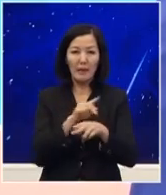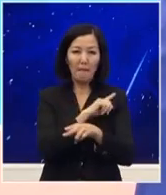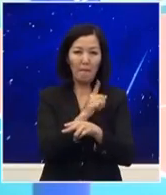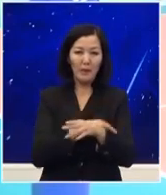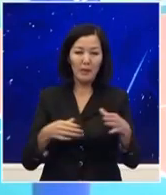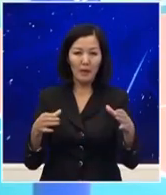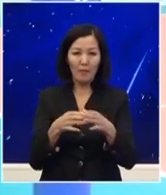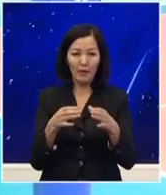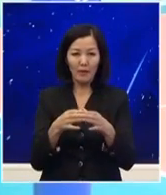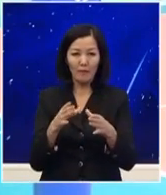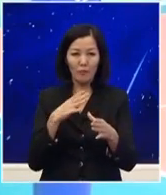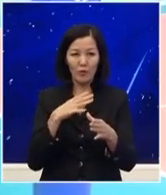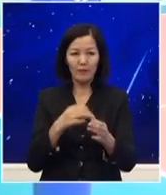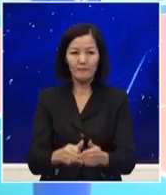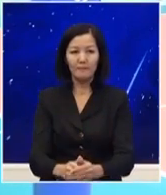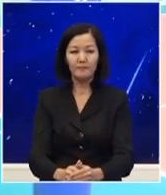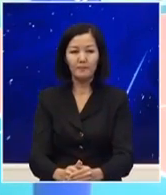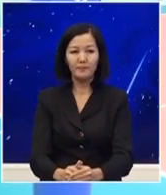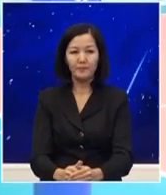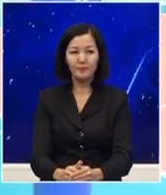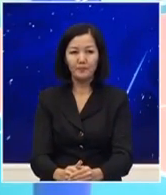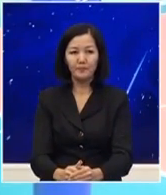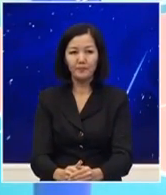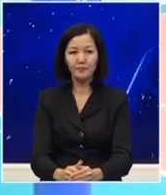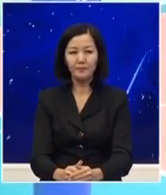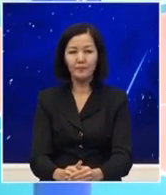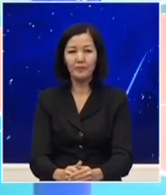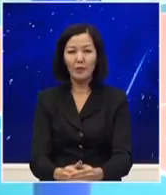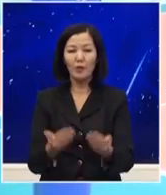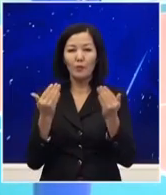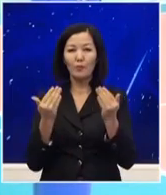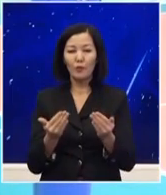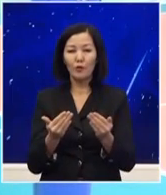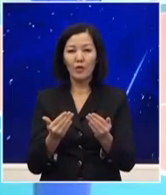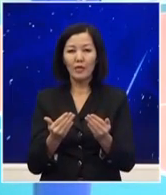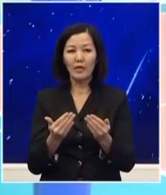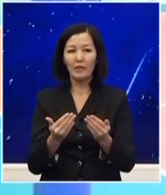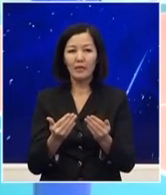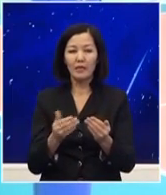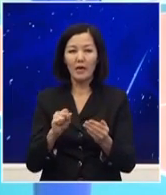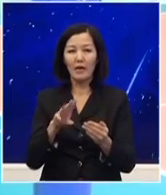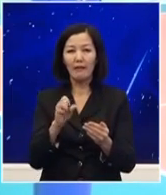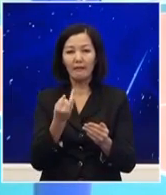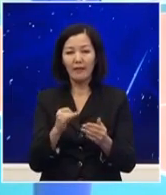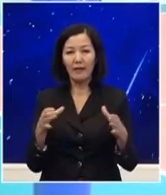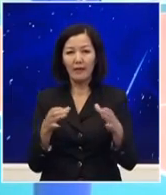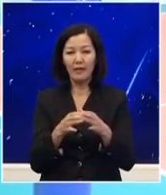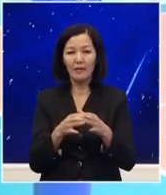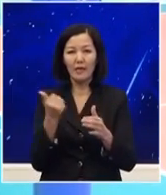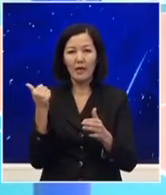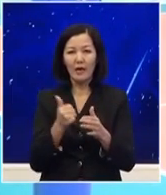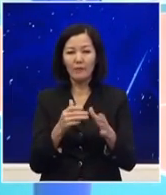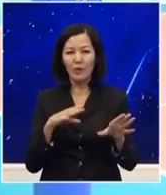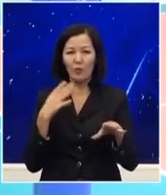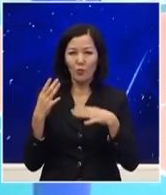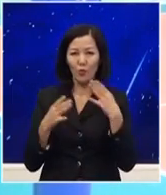саналады. 7 матч we lost Алтай. Сапындағы ойыншылар өз ісінің шеберлері. Олар апта бойы өткен жарыста